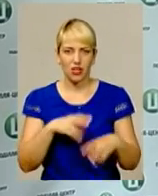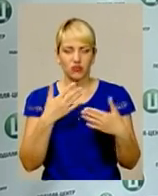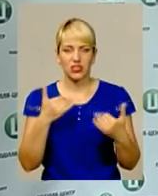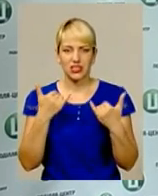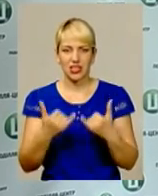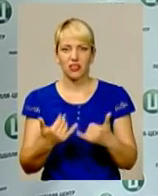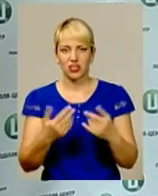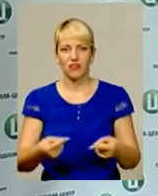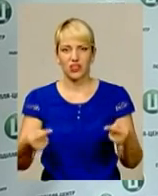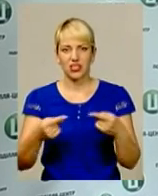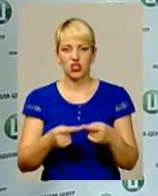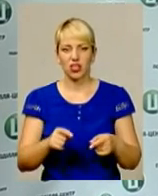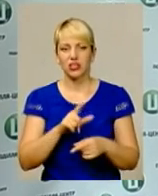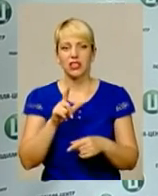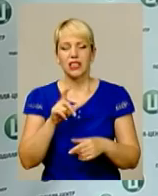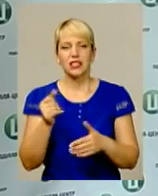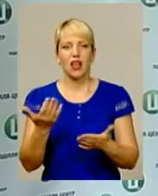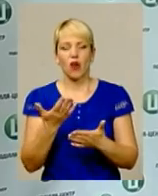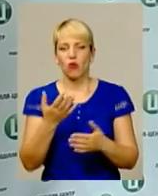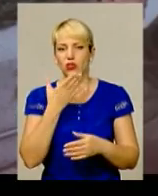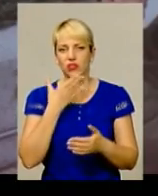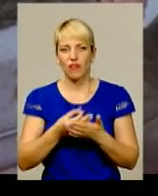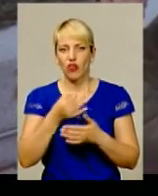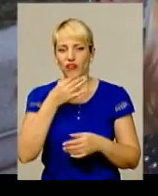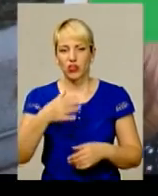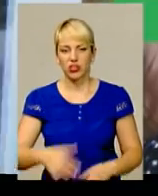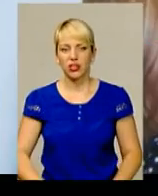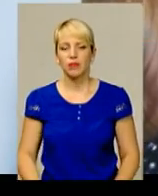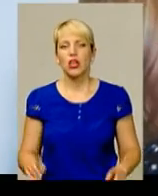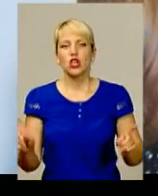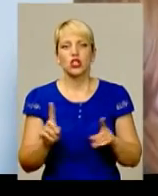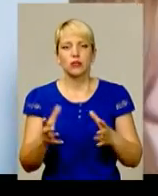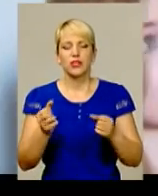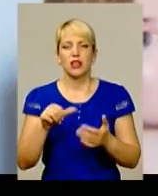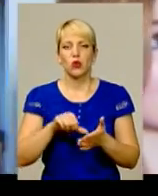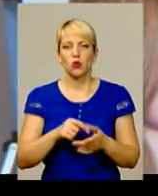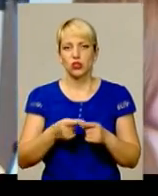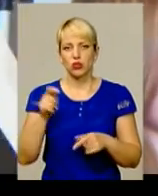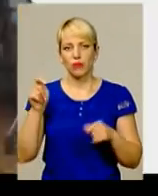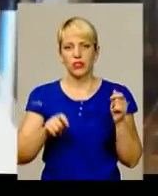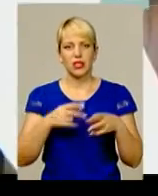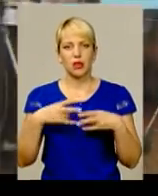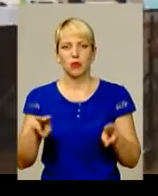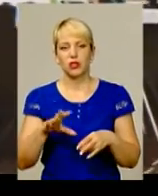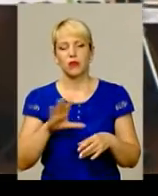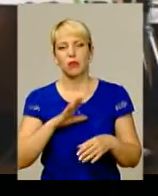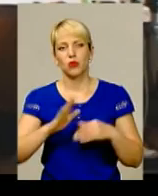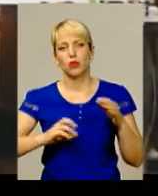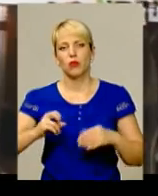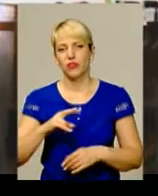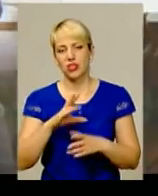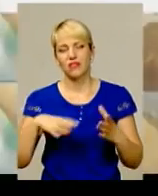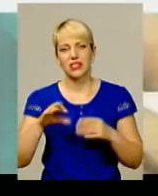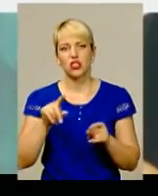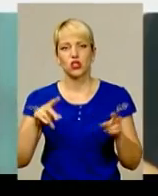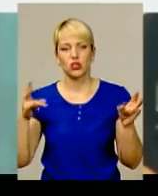і вже визначатися з якогось фаворита свого. Для того, щоб взяти участь у фестивалі, не потрібно бути професіоналом. Усе,